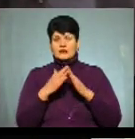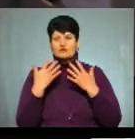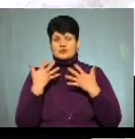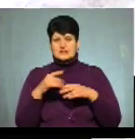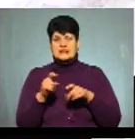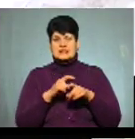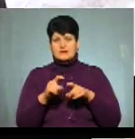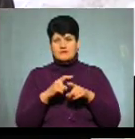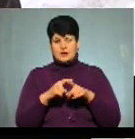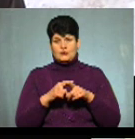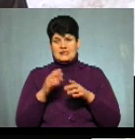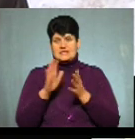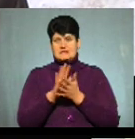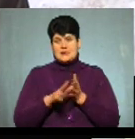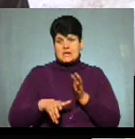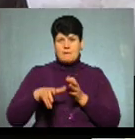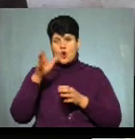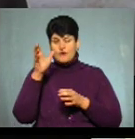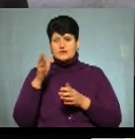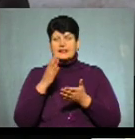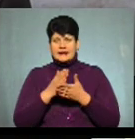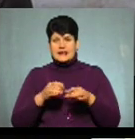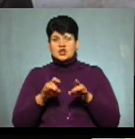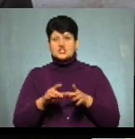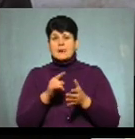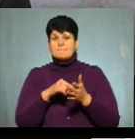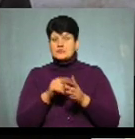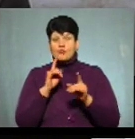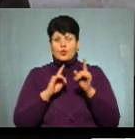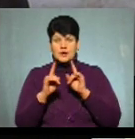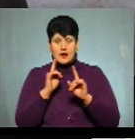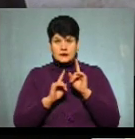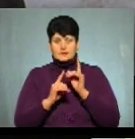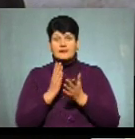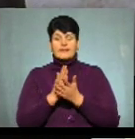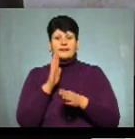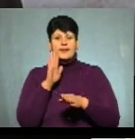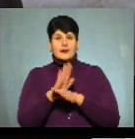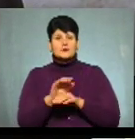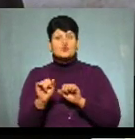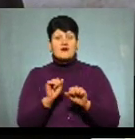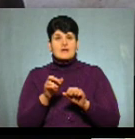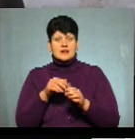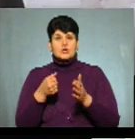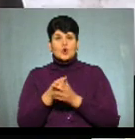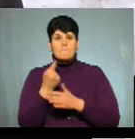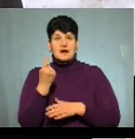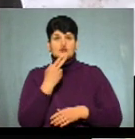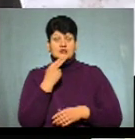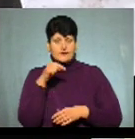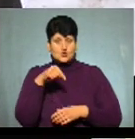сміттєпроводи. Є рішення міської ради, є наказ управління до 1 червня цього